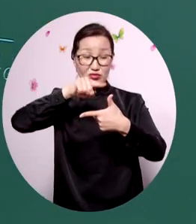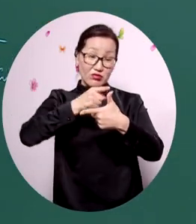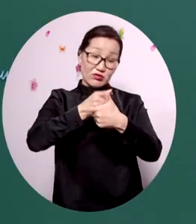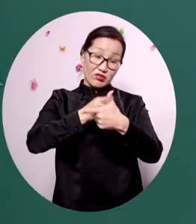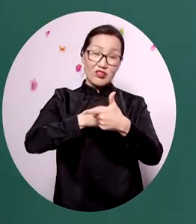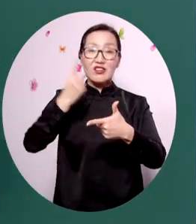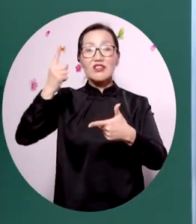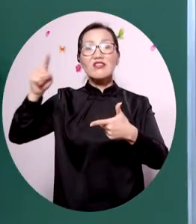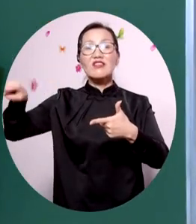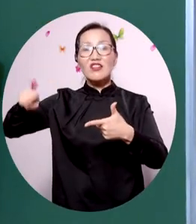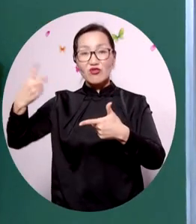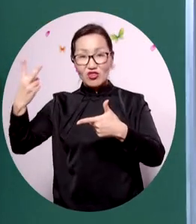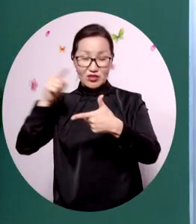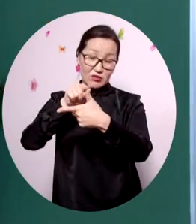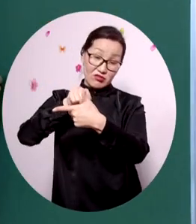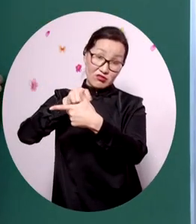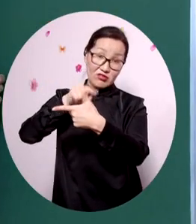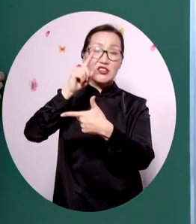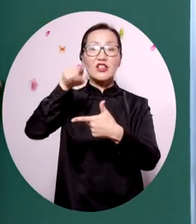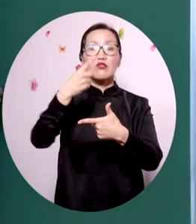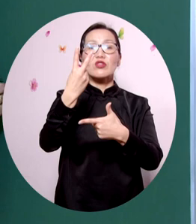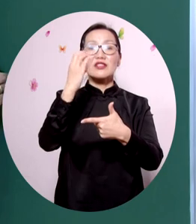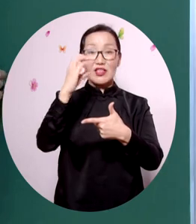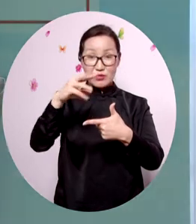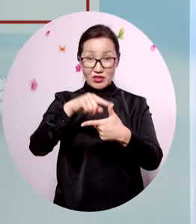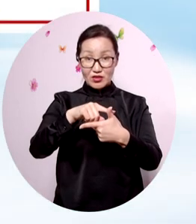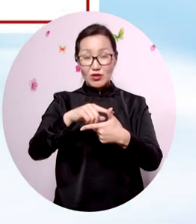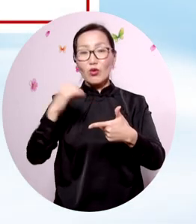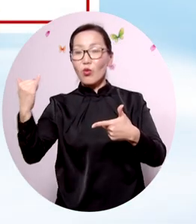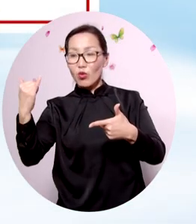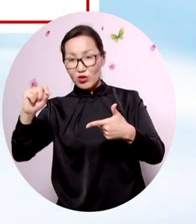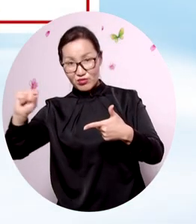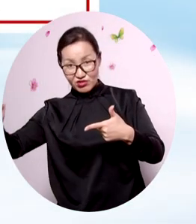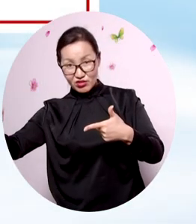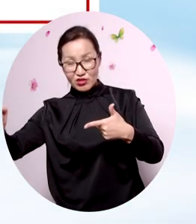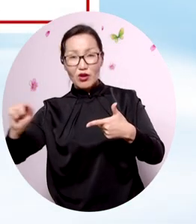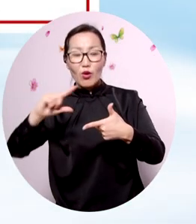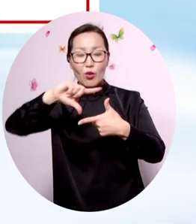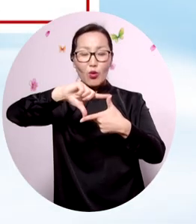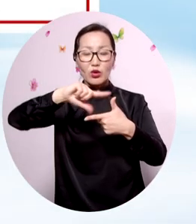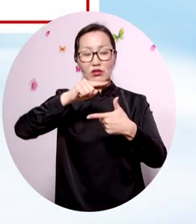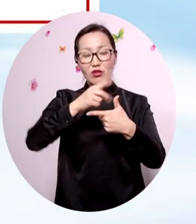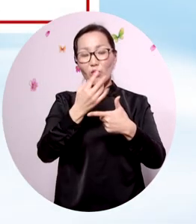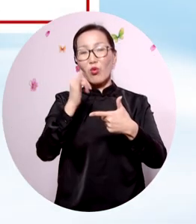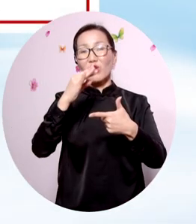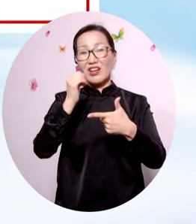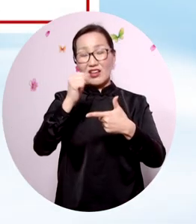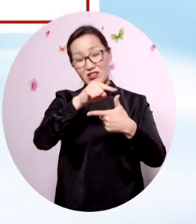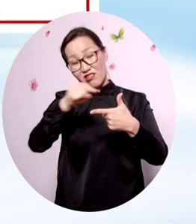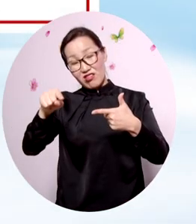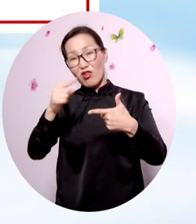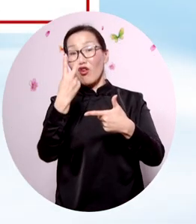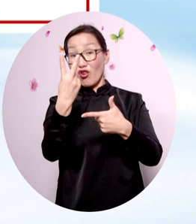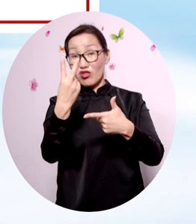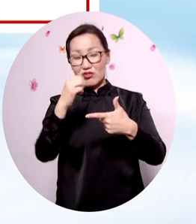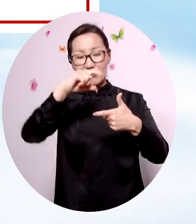учраас энэ өргөн гарч байгаа юм байна. За тэгвэл өргөнийг багш нь үүсгэр тэмдэглэчихье. Урт маань 2 хэсэгтэй тэнцүү учраас мэдээж 1